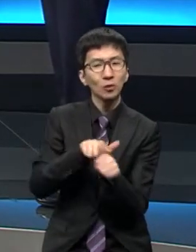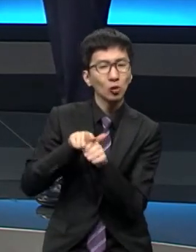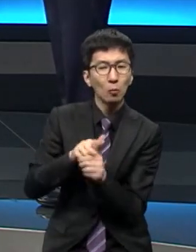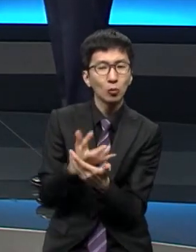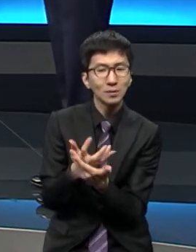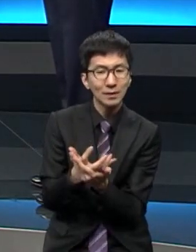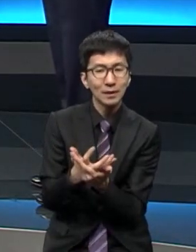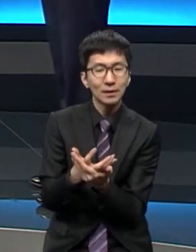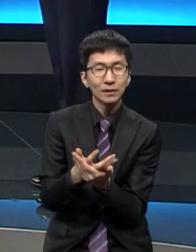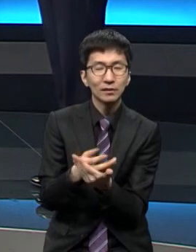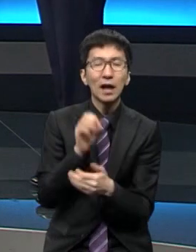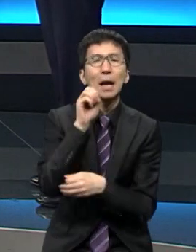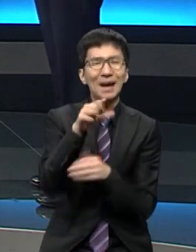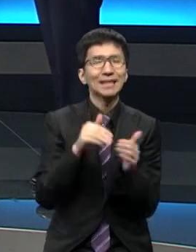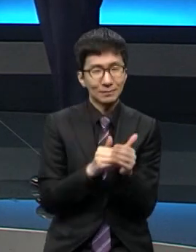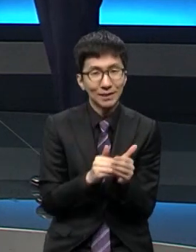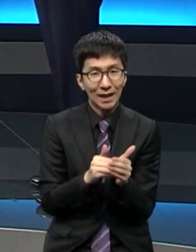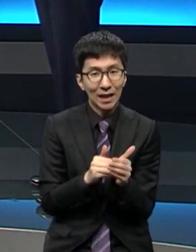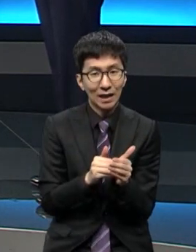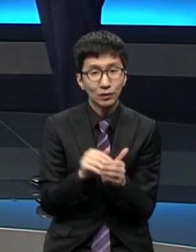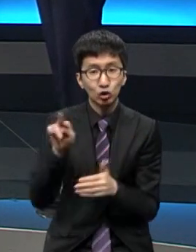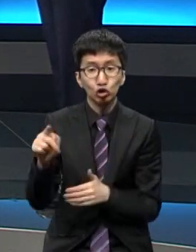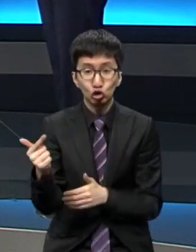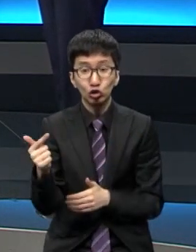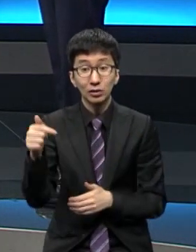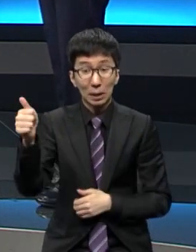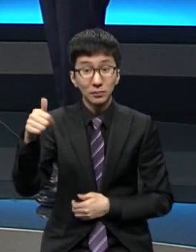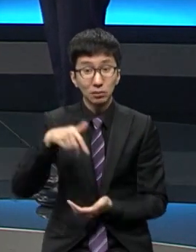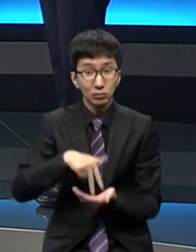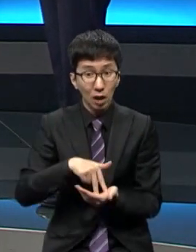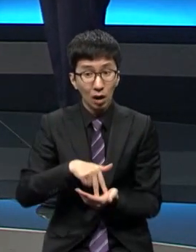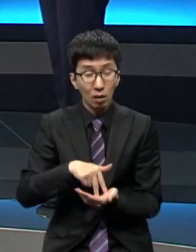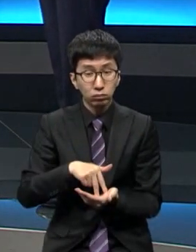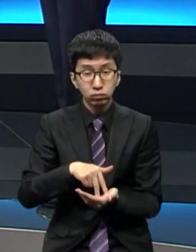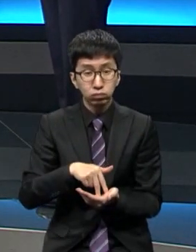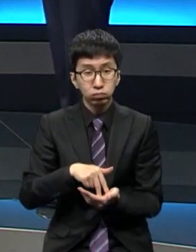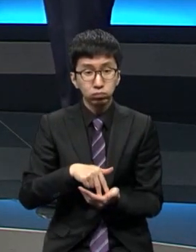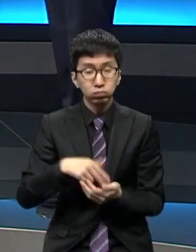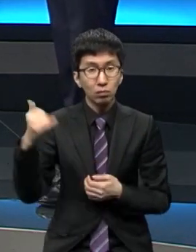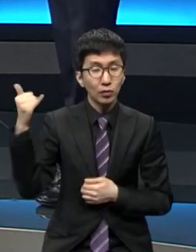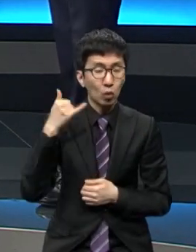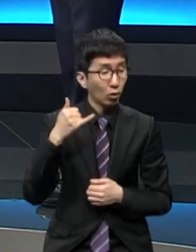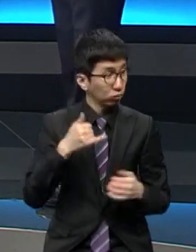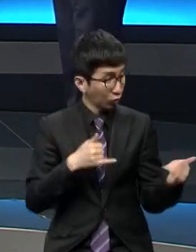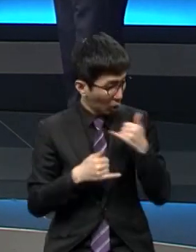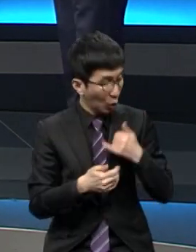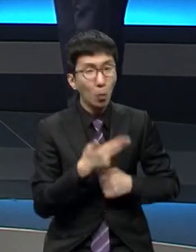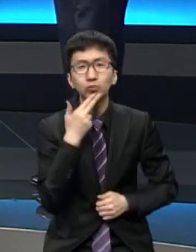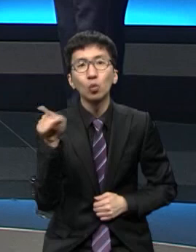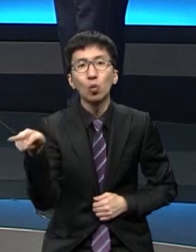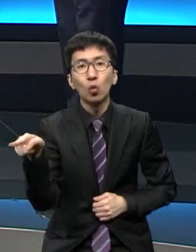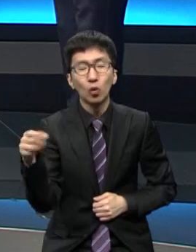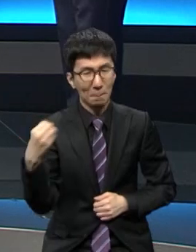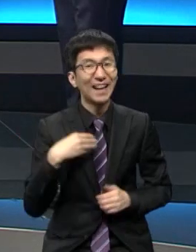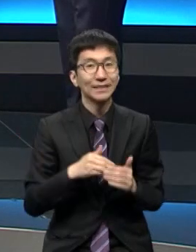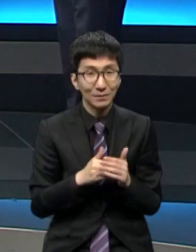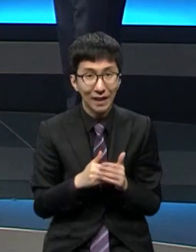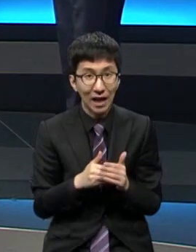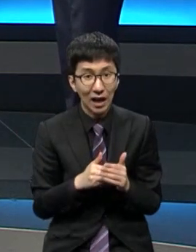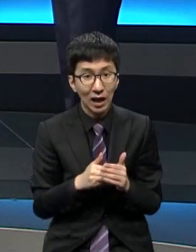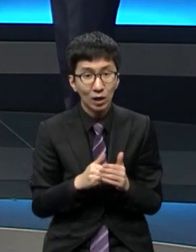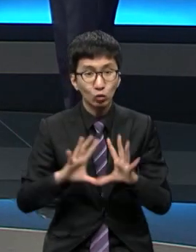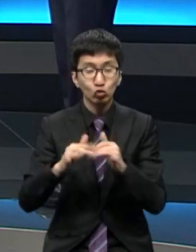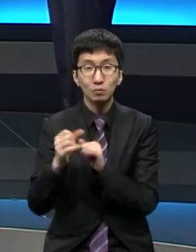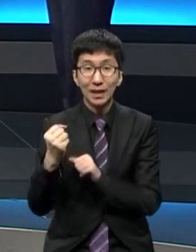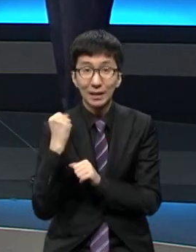언급했다 라고 이야기를 했는데요 윤 전 총장 측에서는 연락이 없었다 고 밝혔고 자신이 몸담았던 야권이 국민의